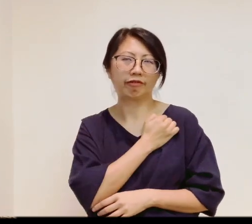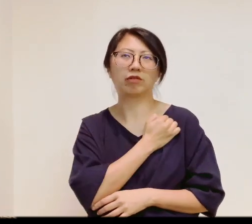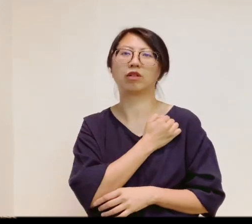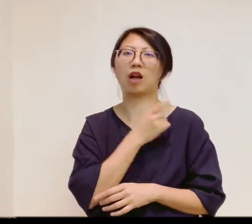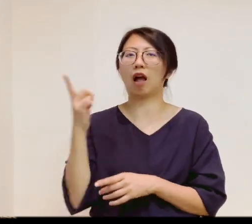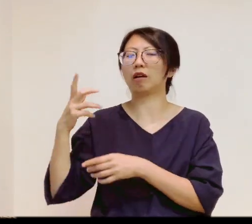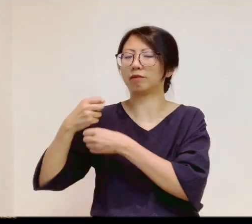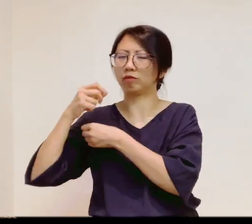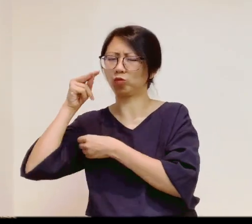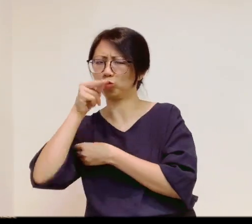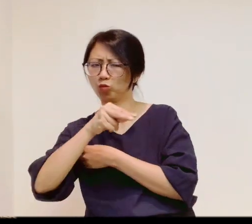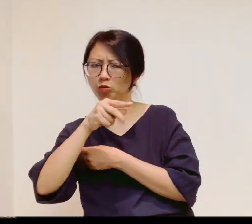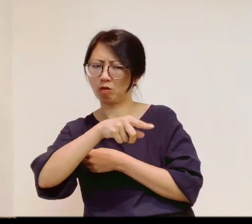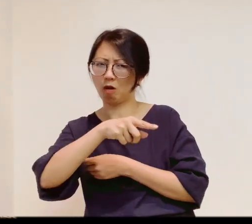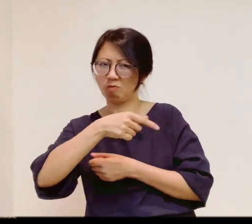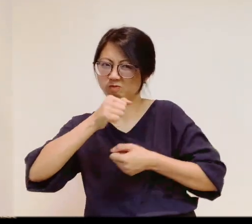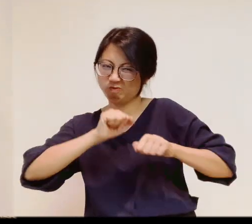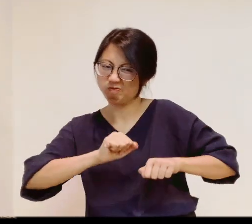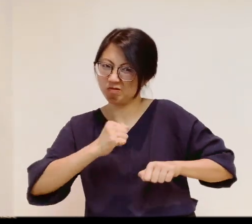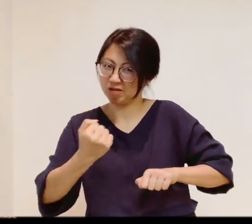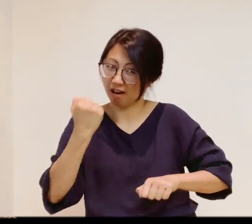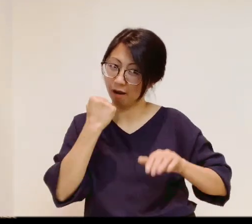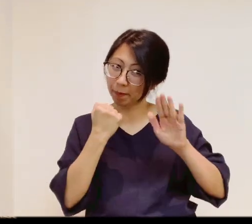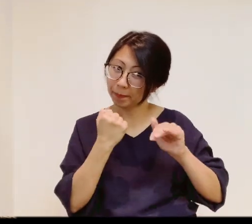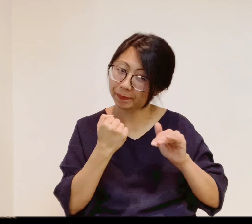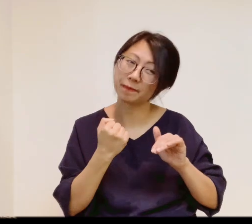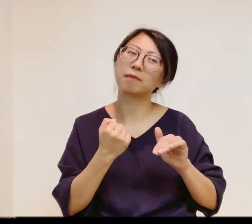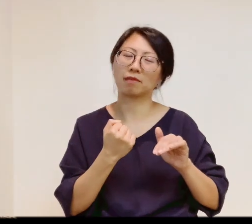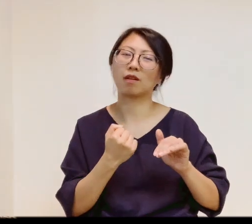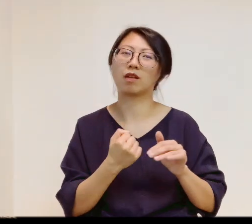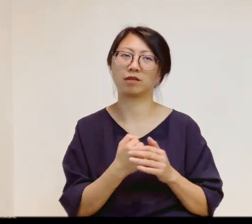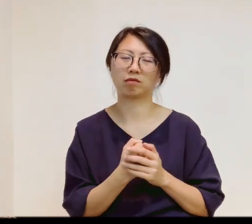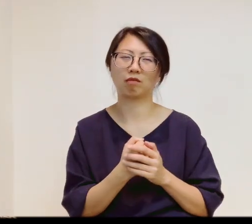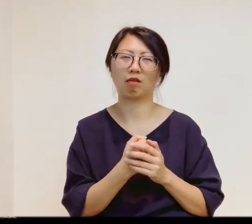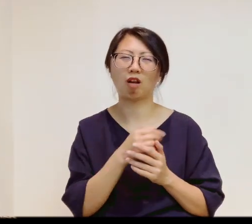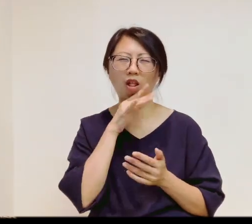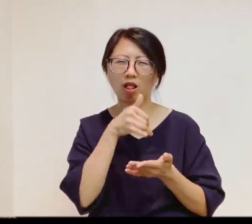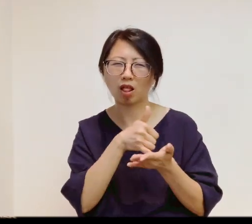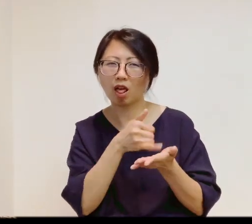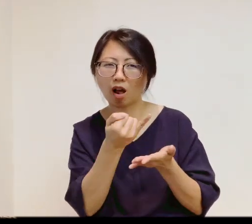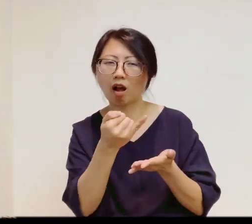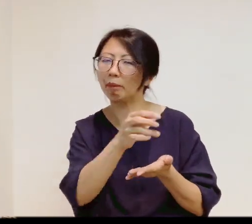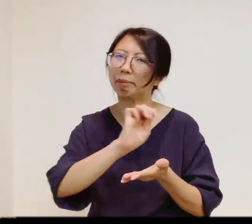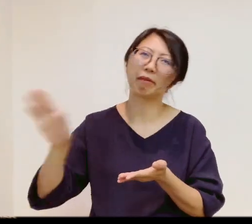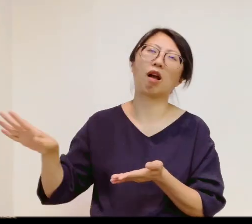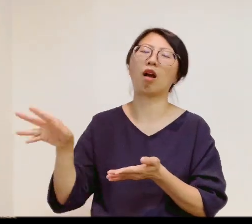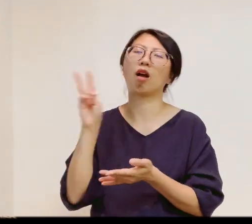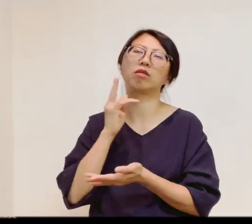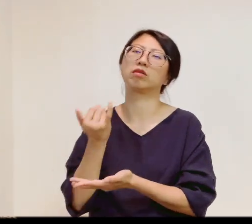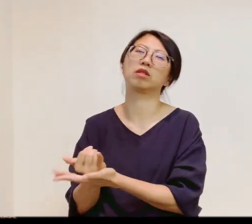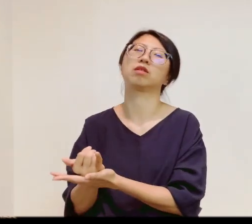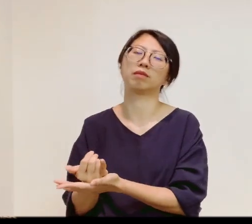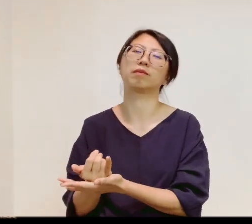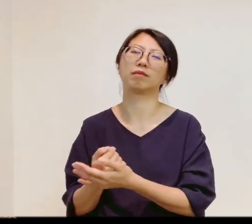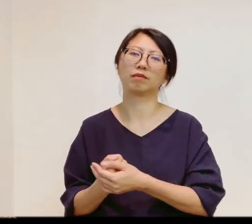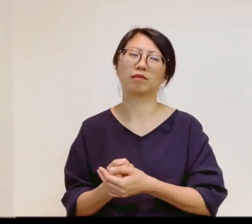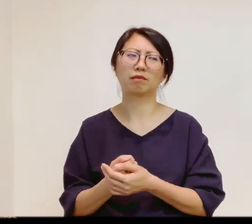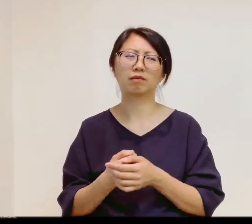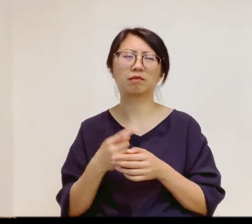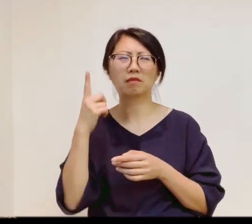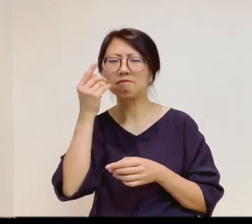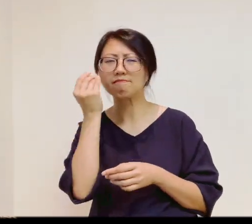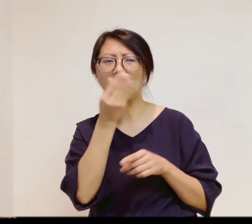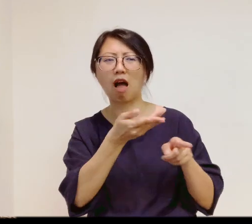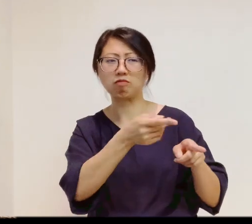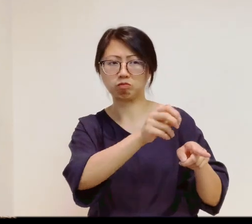睇下佢哋咧係有幾頑強嘅即係嘅意志啊！是不是真的捱得住呢？是值得留低在这个